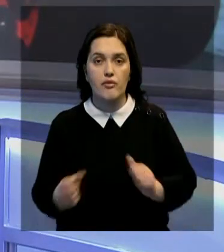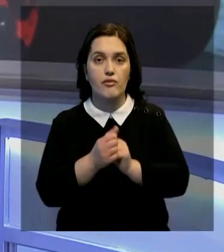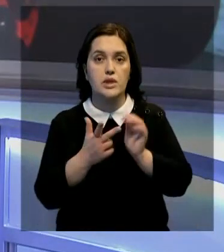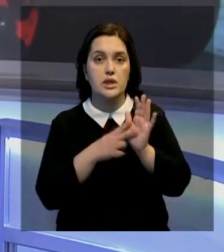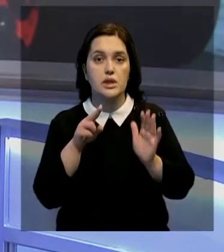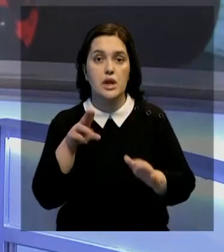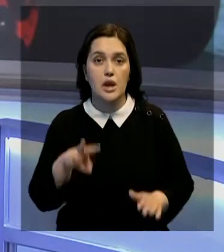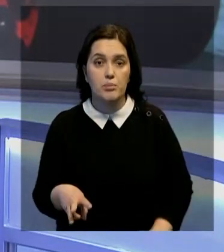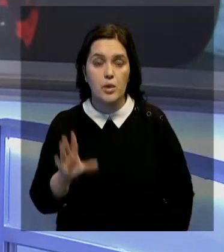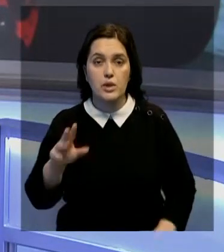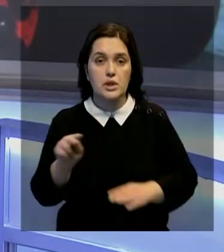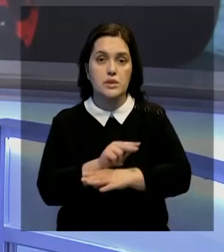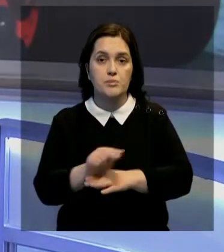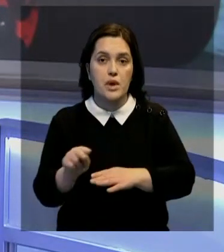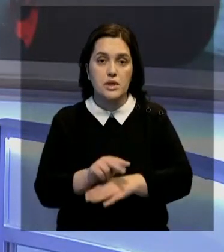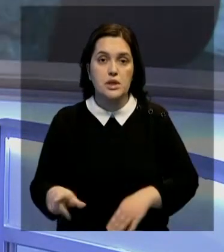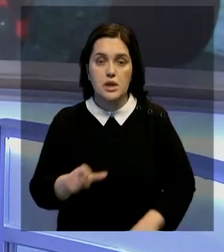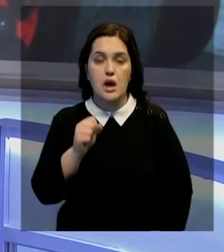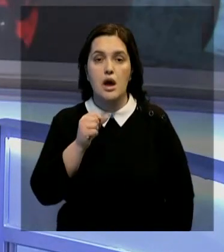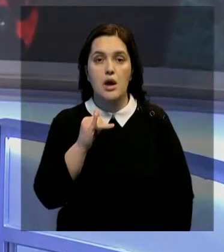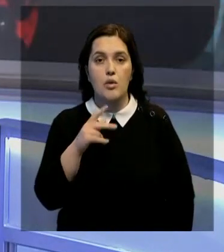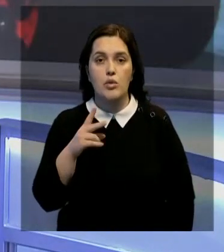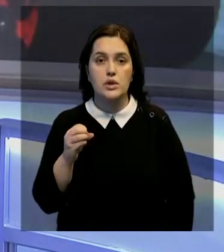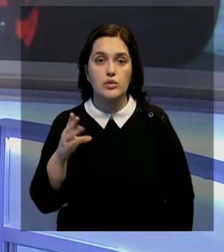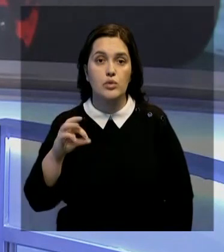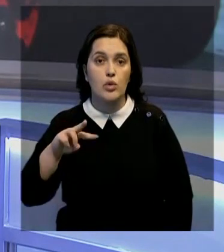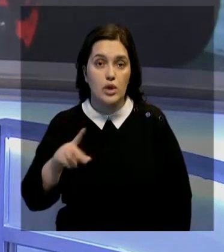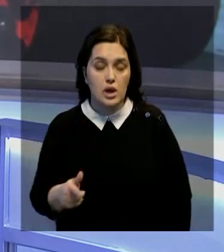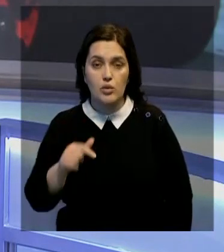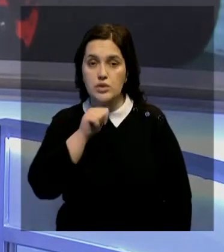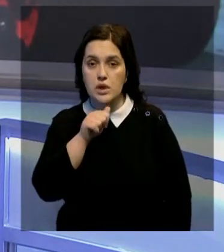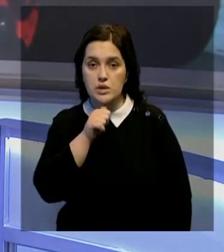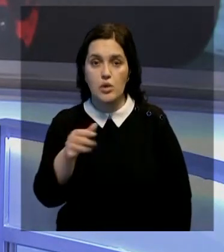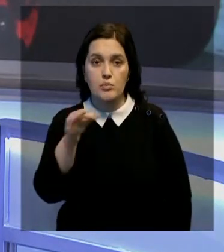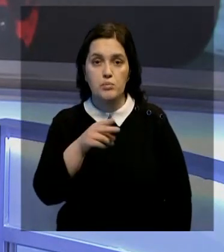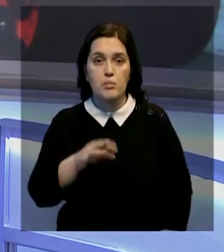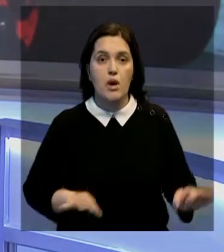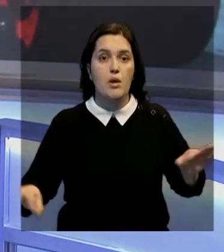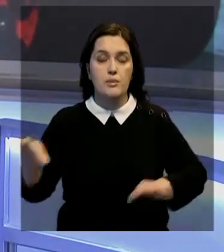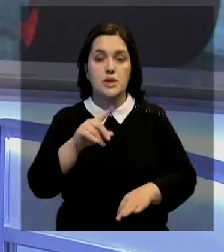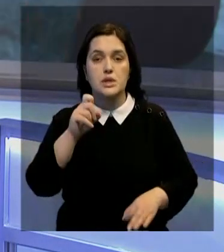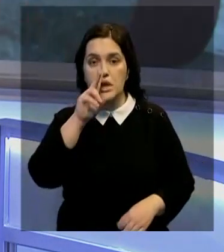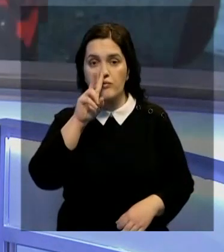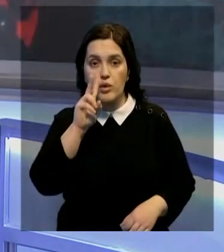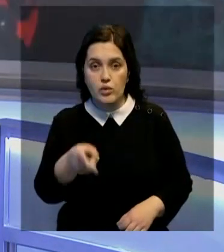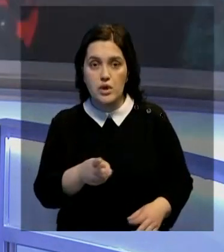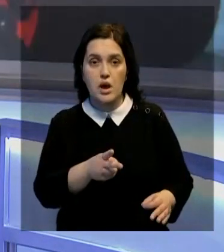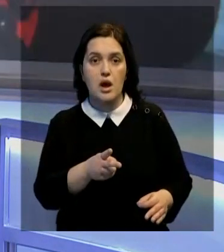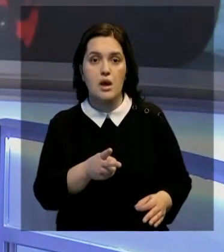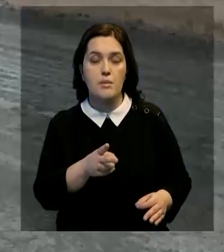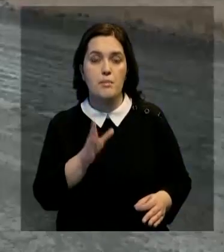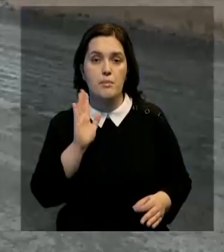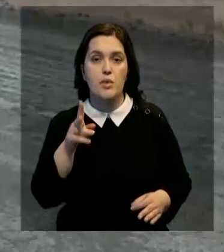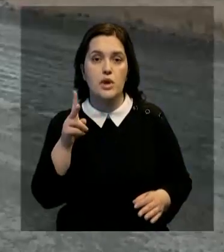18 километров еще предстоит отремонтировать на участке трассы Аулиеколь-Жолдама в Костанайской области. По проекту за 2 года в